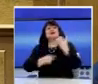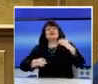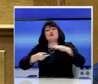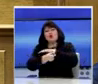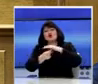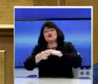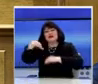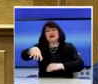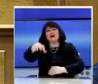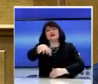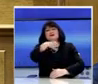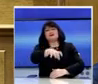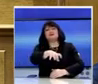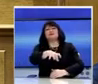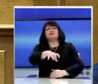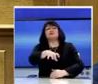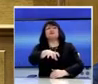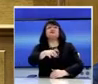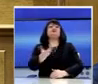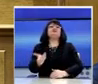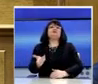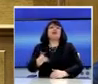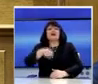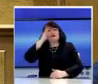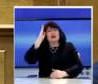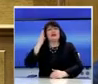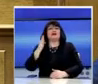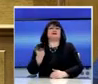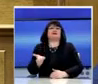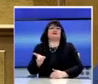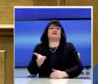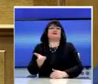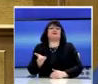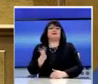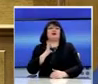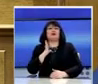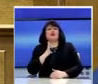ανθρώπους, συχνά ευάλωτους και ευπαθείς.